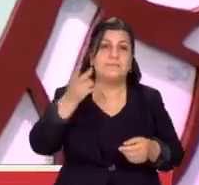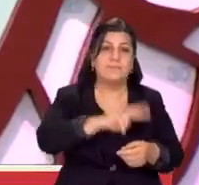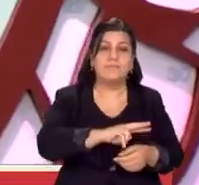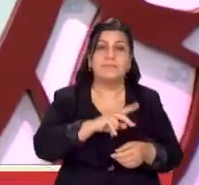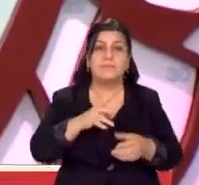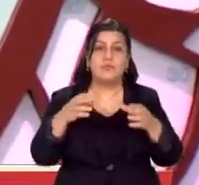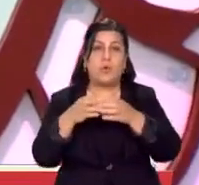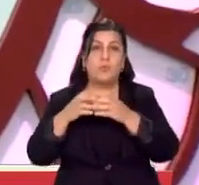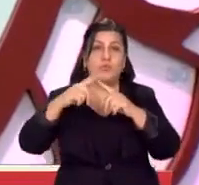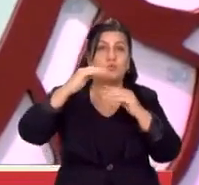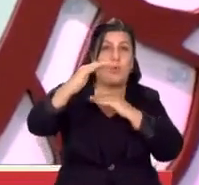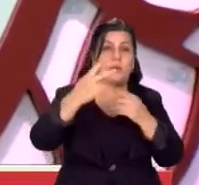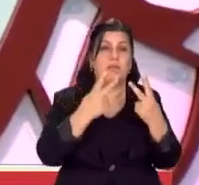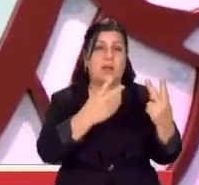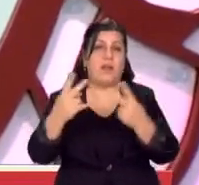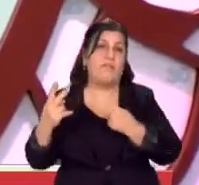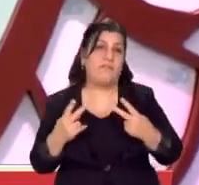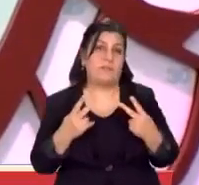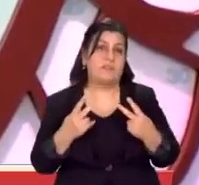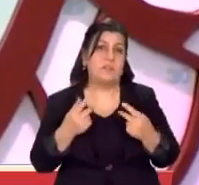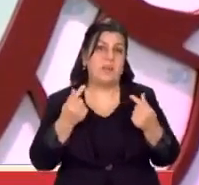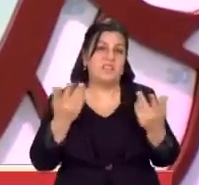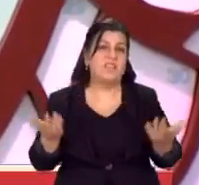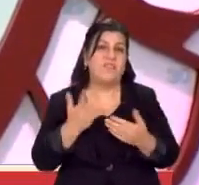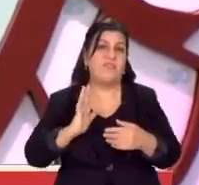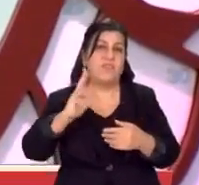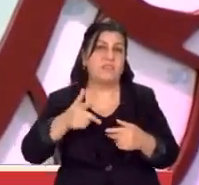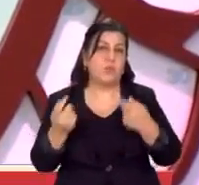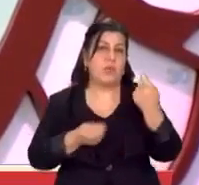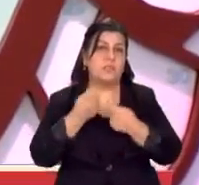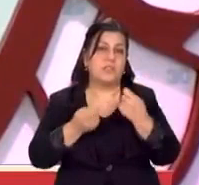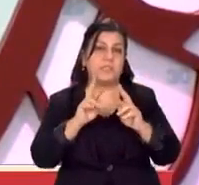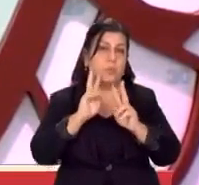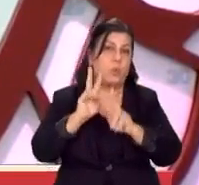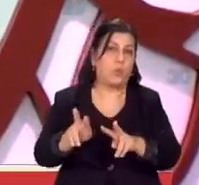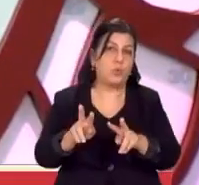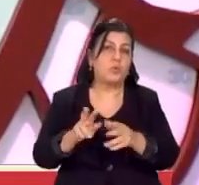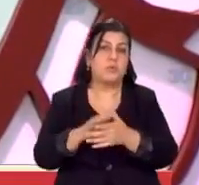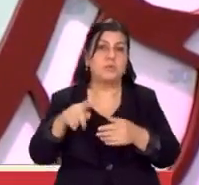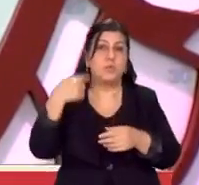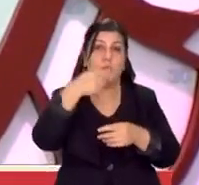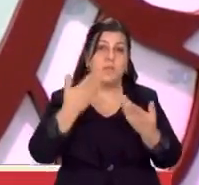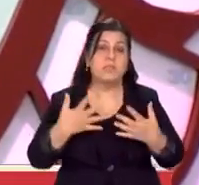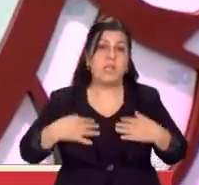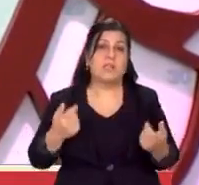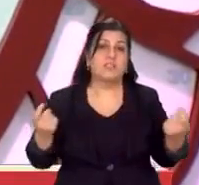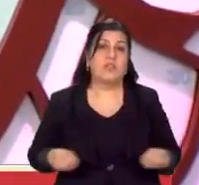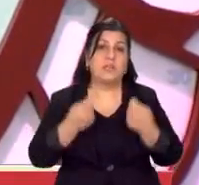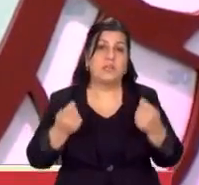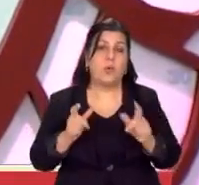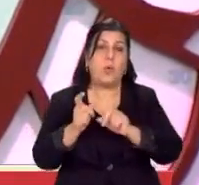kişisel koruyucu ekipman toplum tarafından da yine biraz fazla kullanacağını öngörüyoruz TEB dolayı Sağlık çalışanlarını